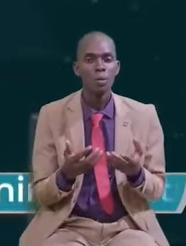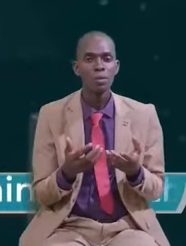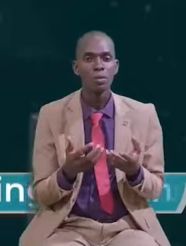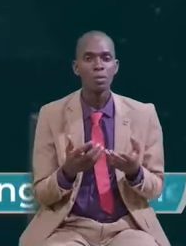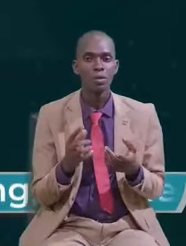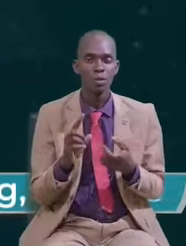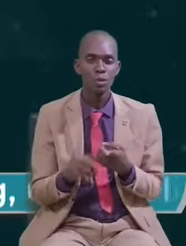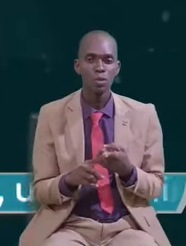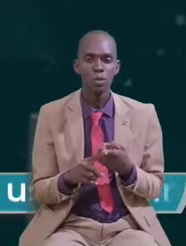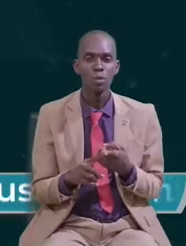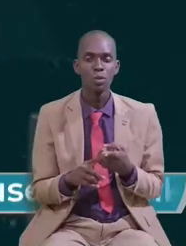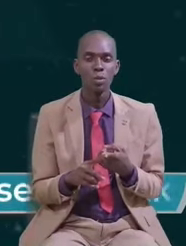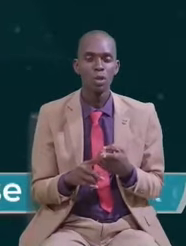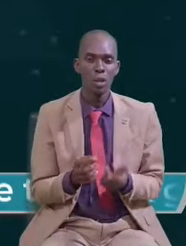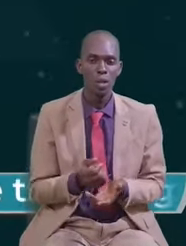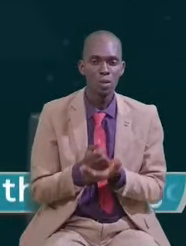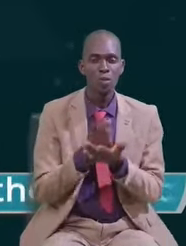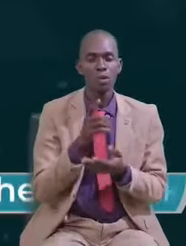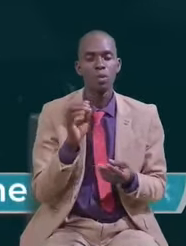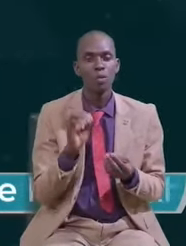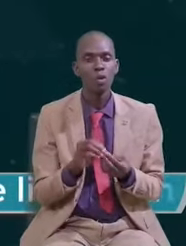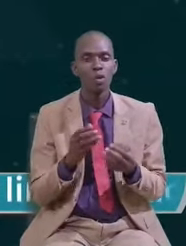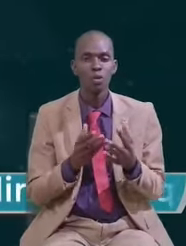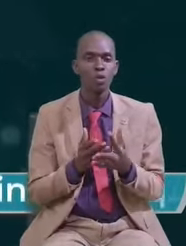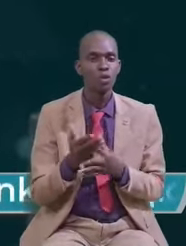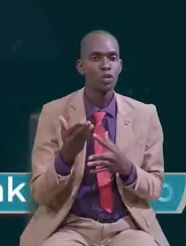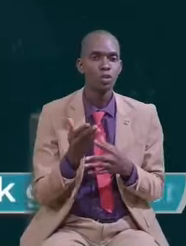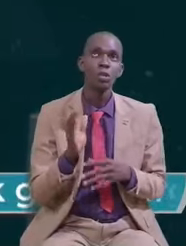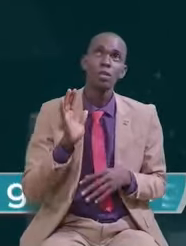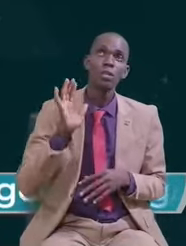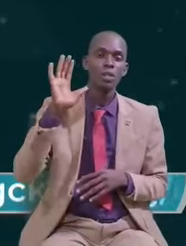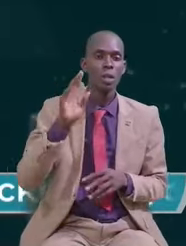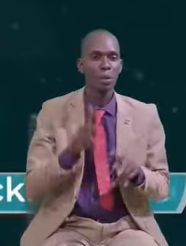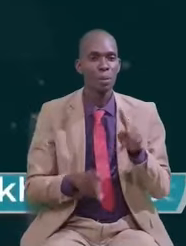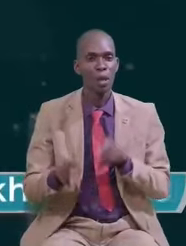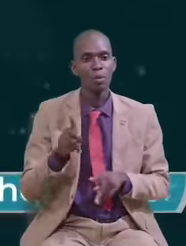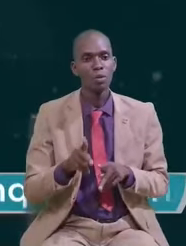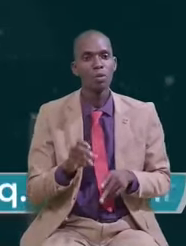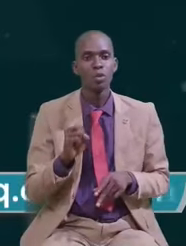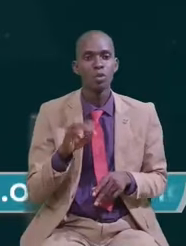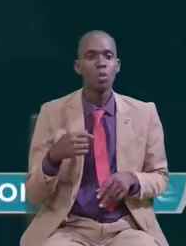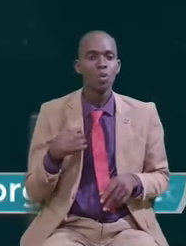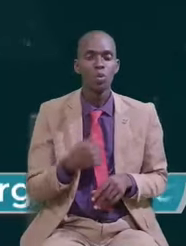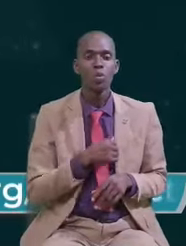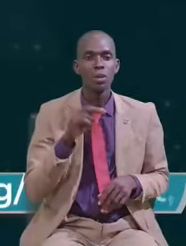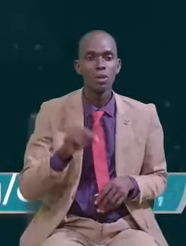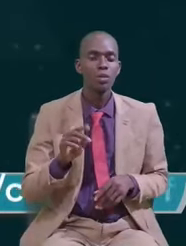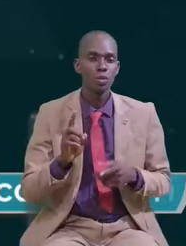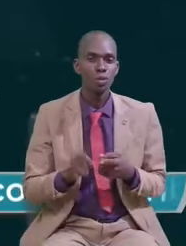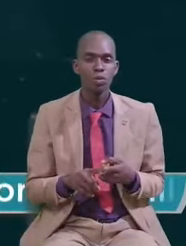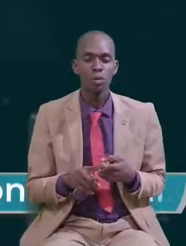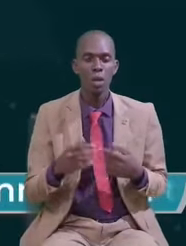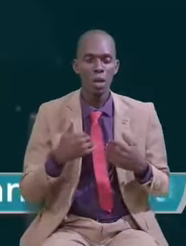Le Seigneur veut vous aider plus par son peuple. Donc, il faut qu'on ait vos